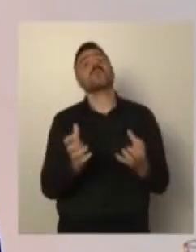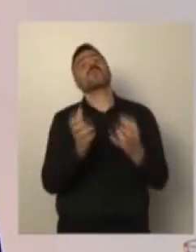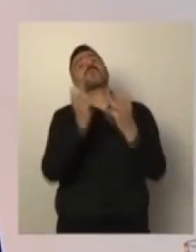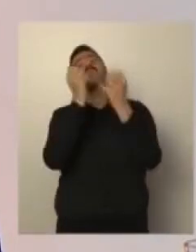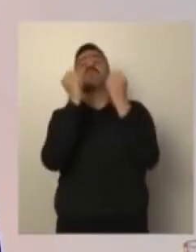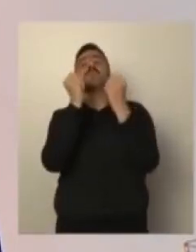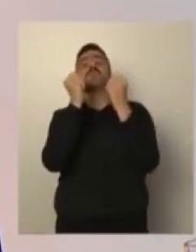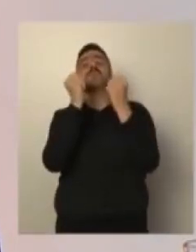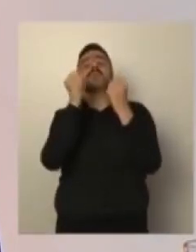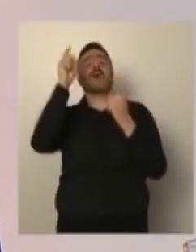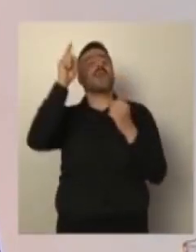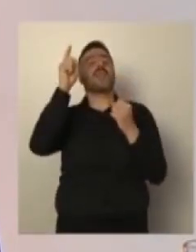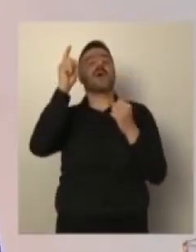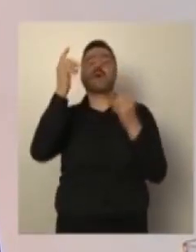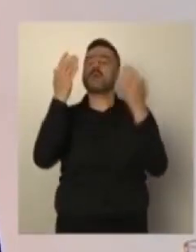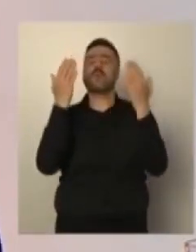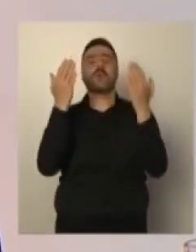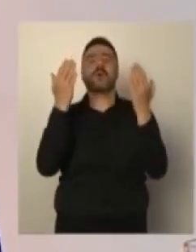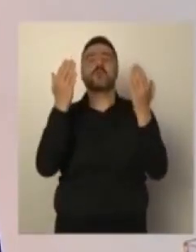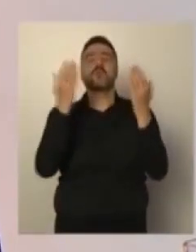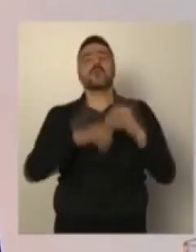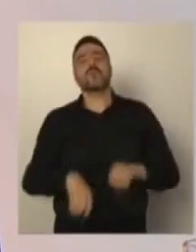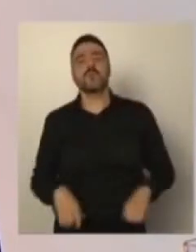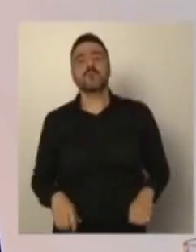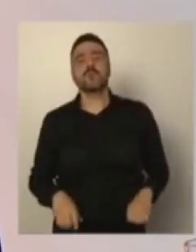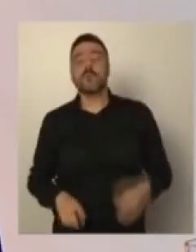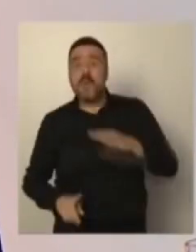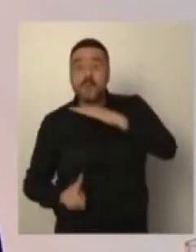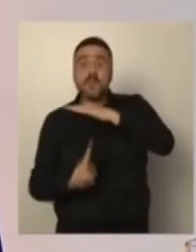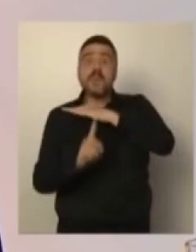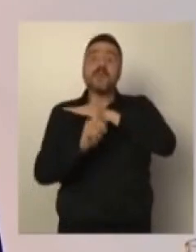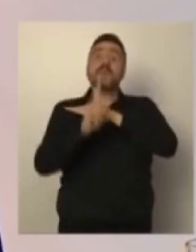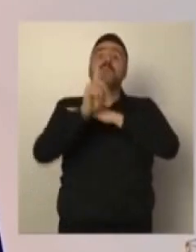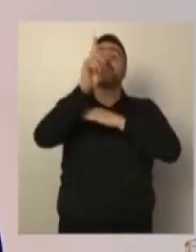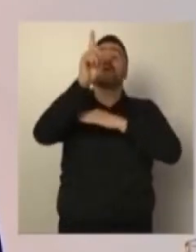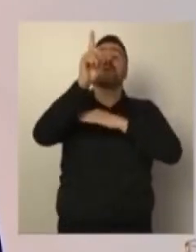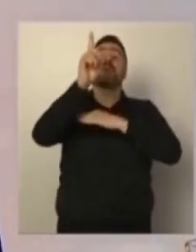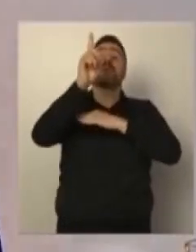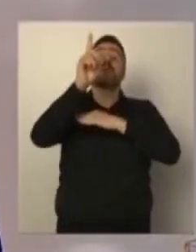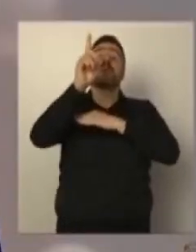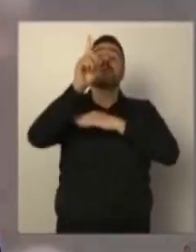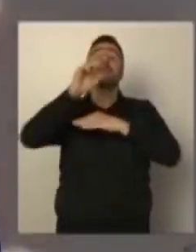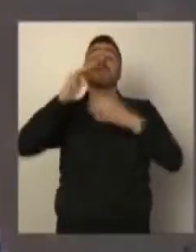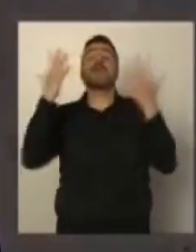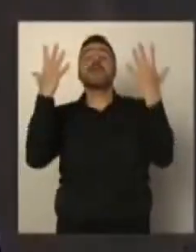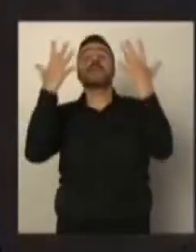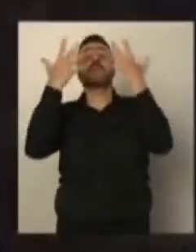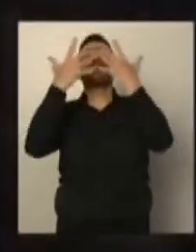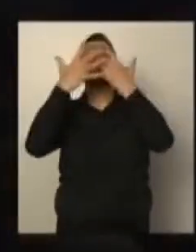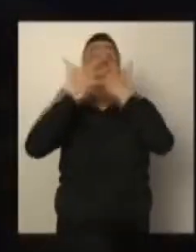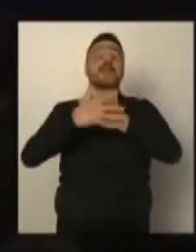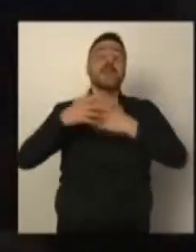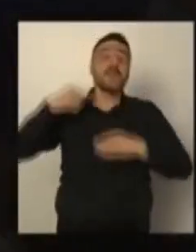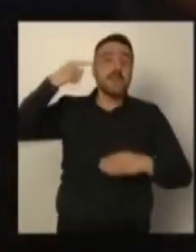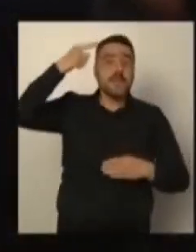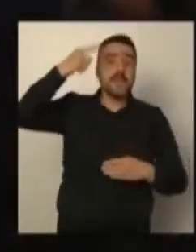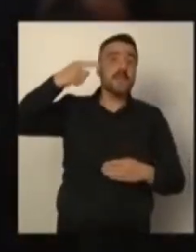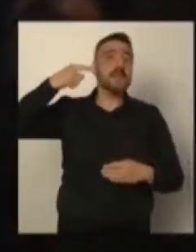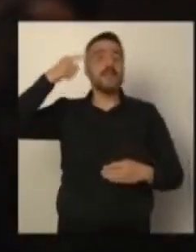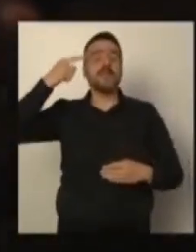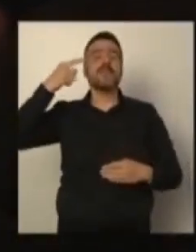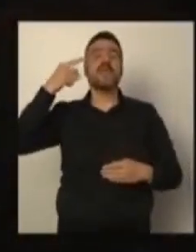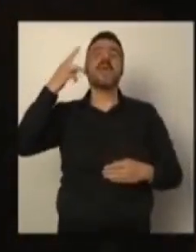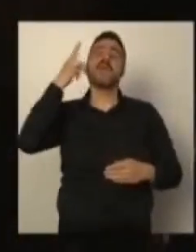insani değerlerde en yüce mertebelere yükselişi simgeleyen Miraç gecesinin zihinlerimize